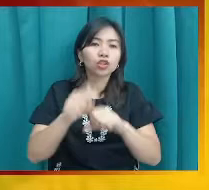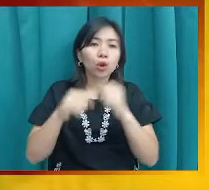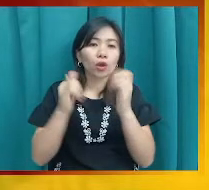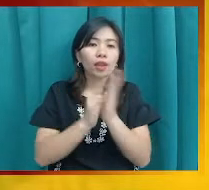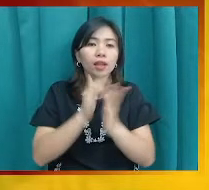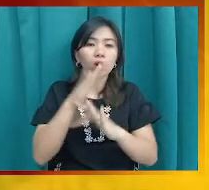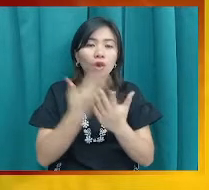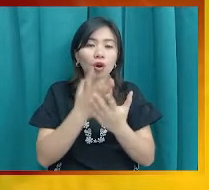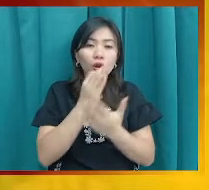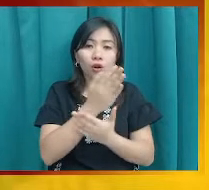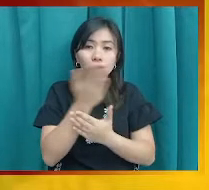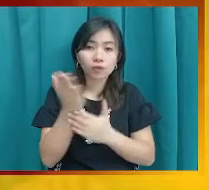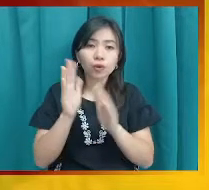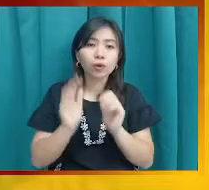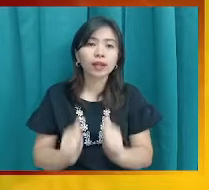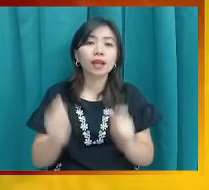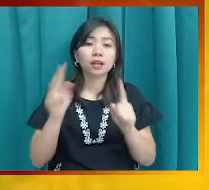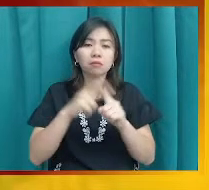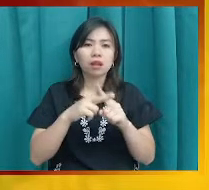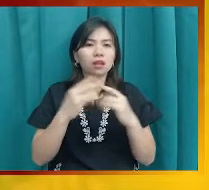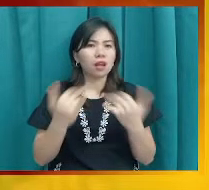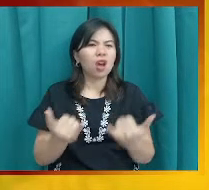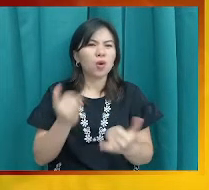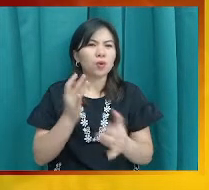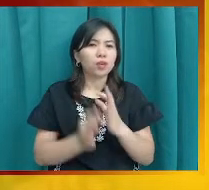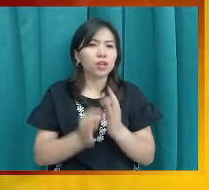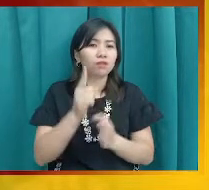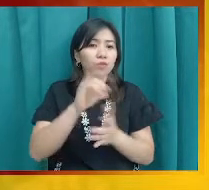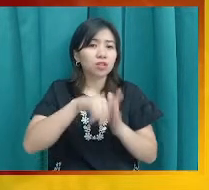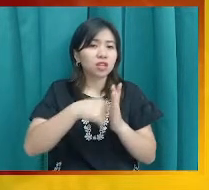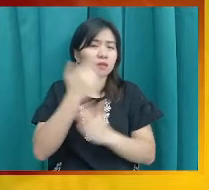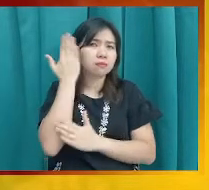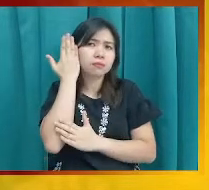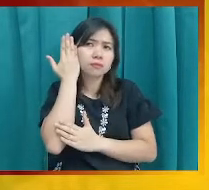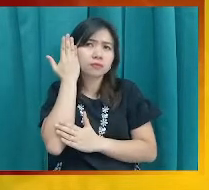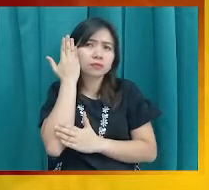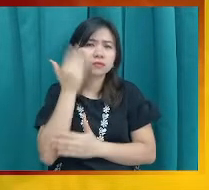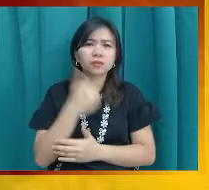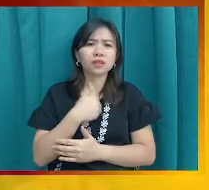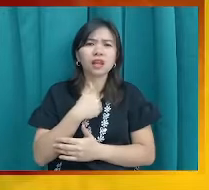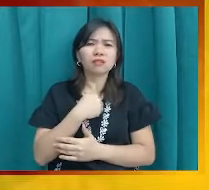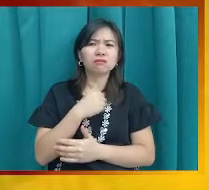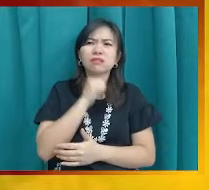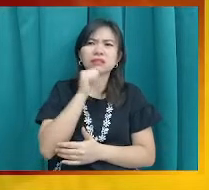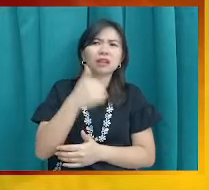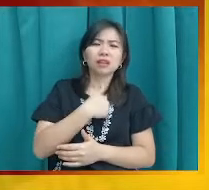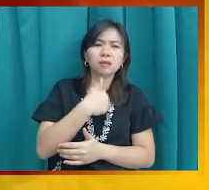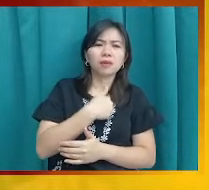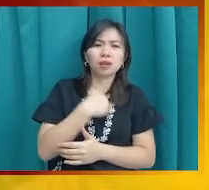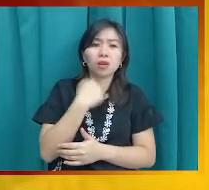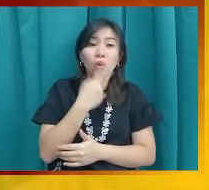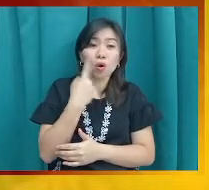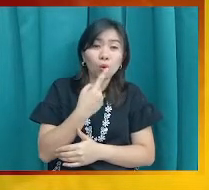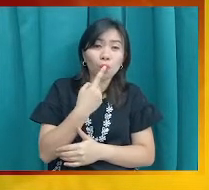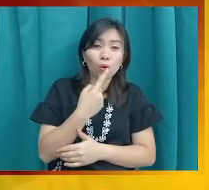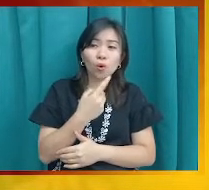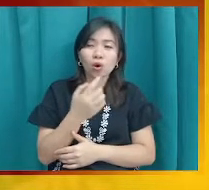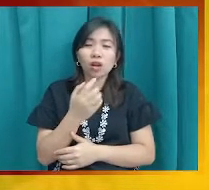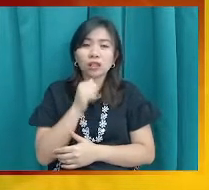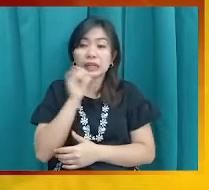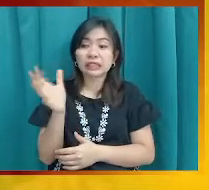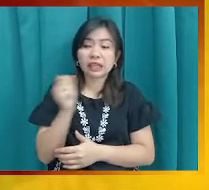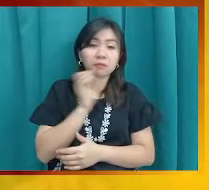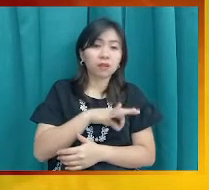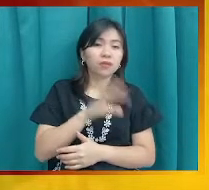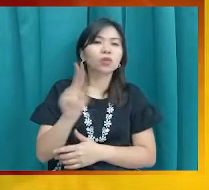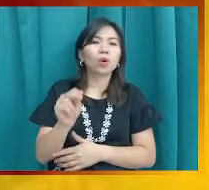kayo katulad ng sinasabi mo, kung magpapanggap ka lang, hindi naman kami kasi nag-a-apply kami. Yeah. Pinipilit namin, by the grace of God and by the